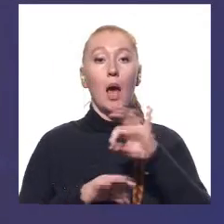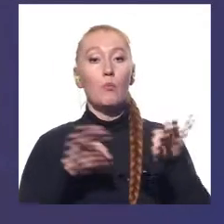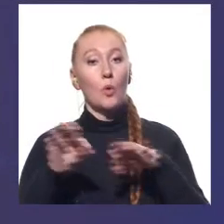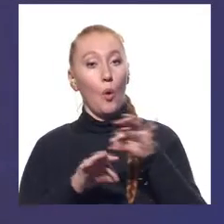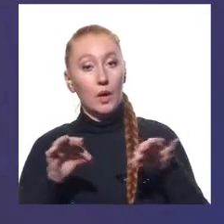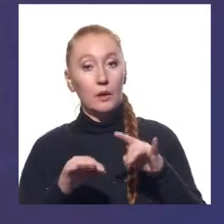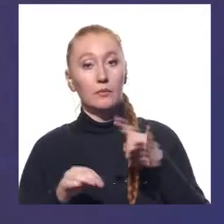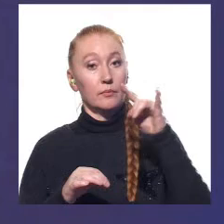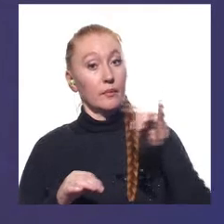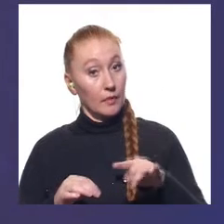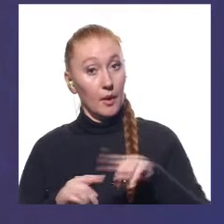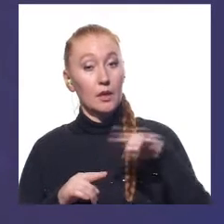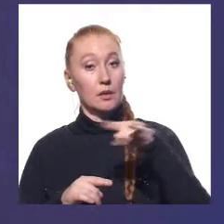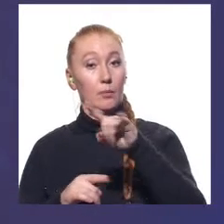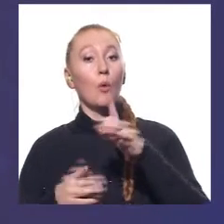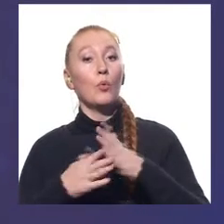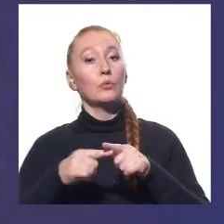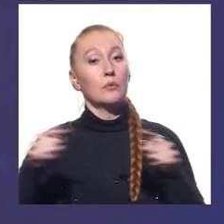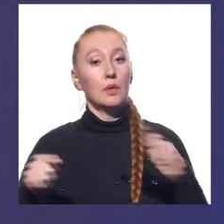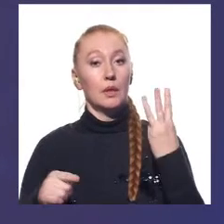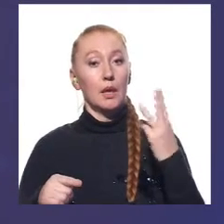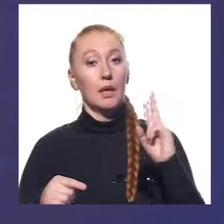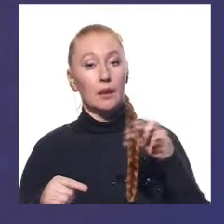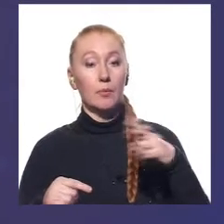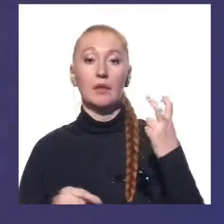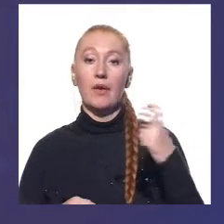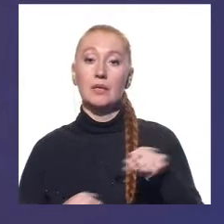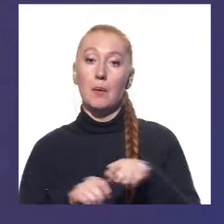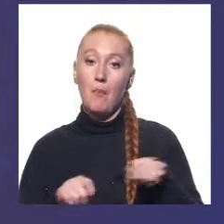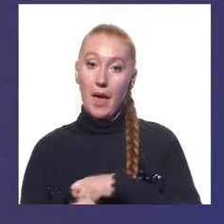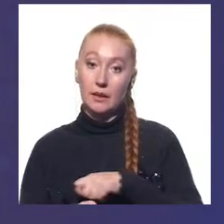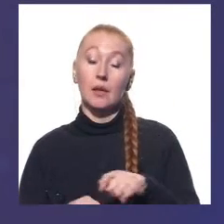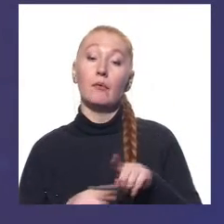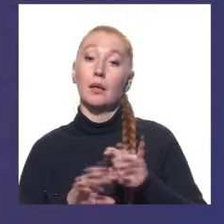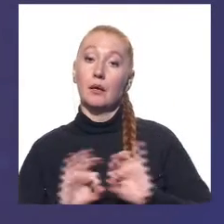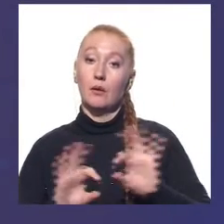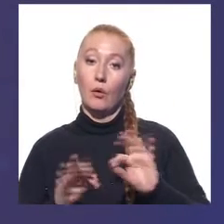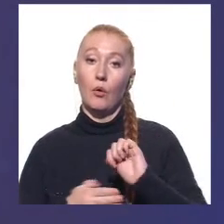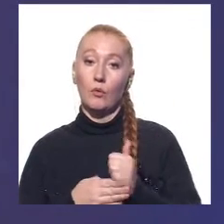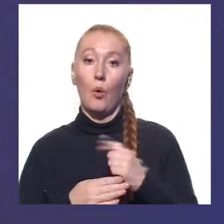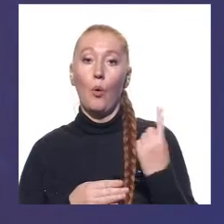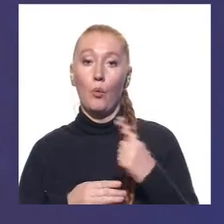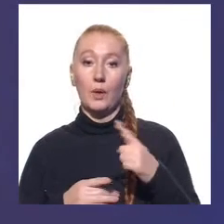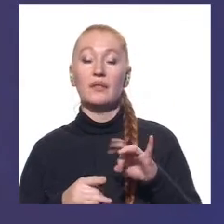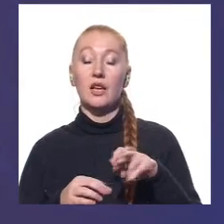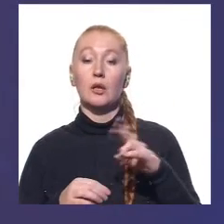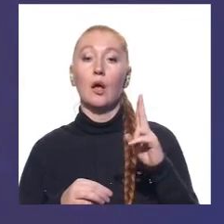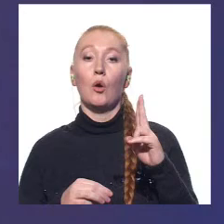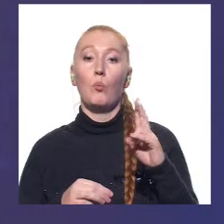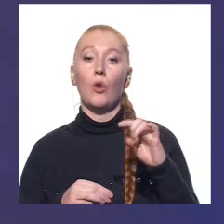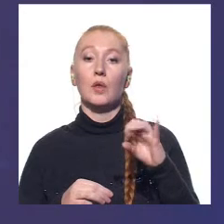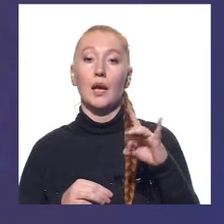проєктом, злітно-посадкова смуга аеропорту буде довжиною 3 кілометри 200 метрів. Про це розповів голова облдержадміністрації